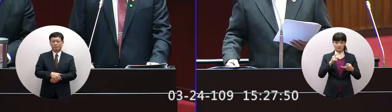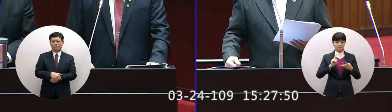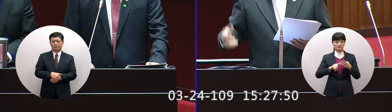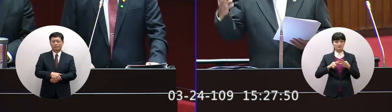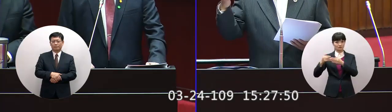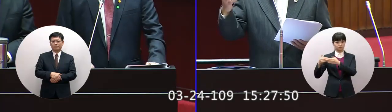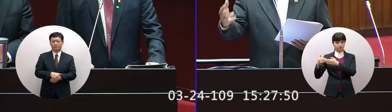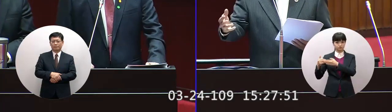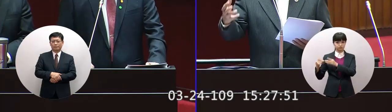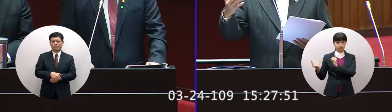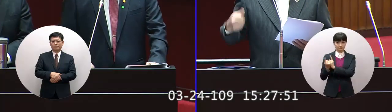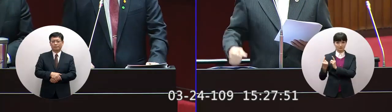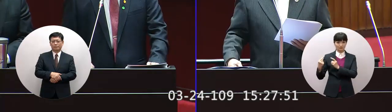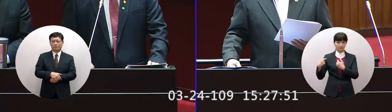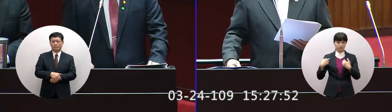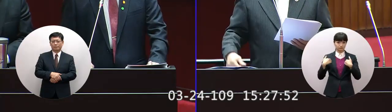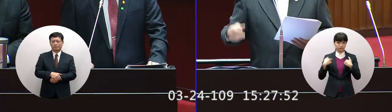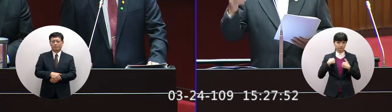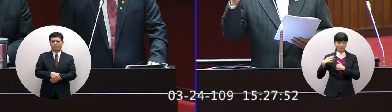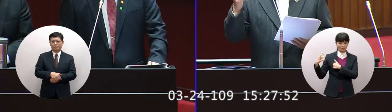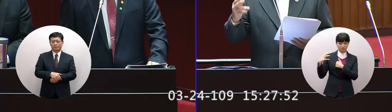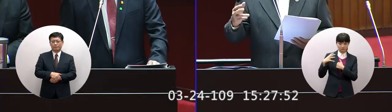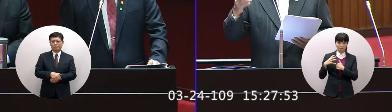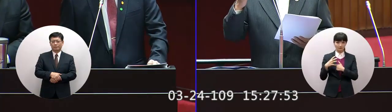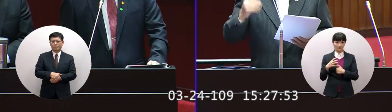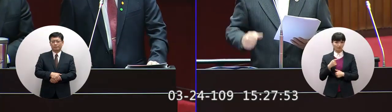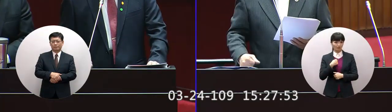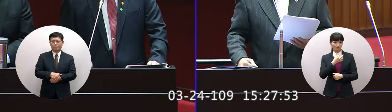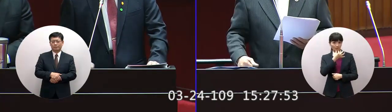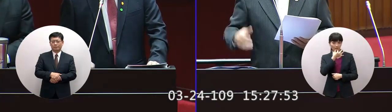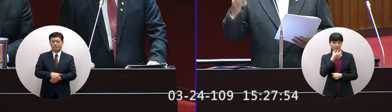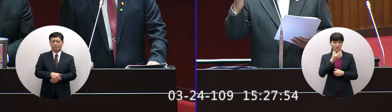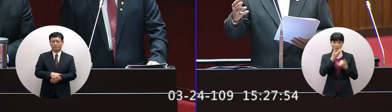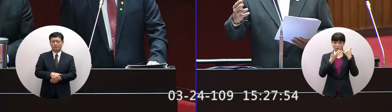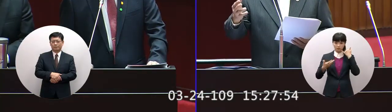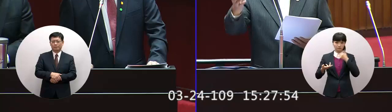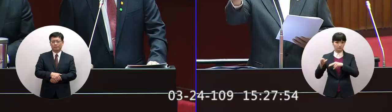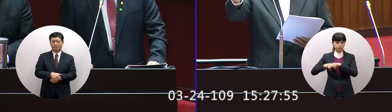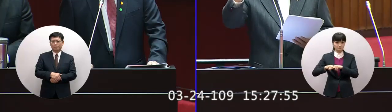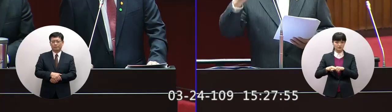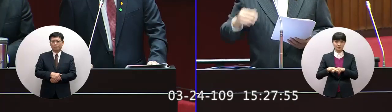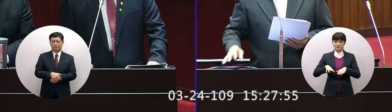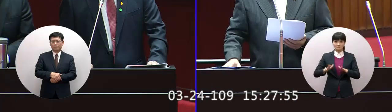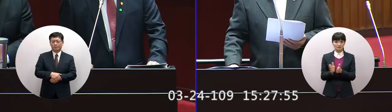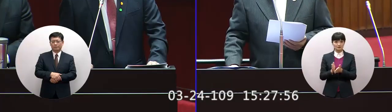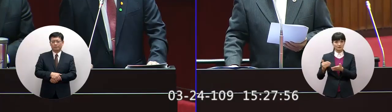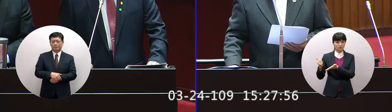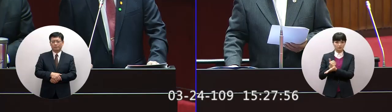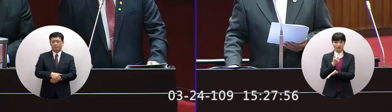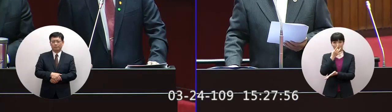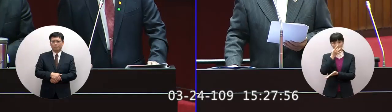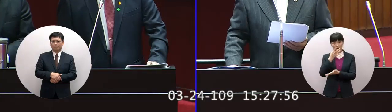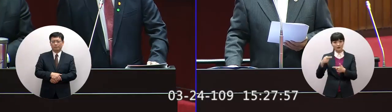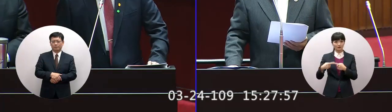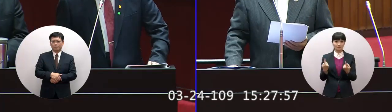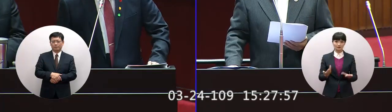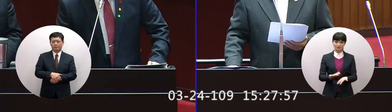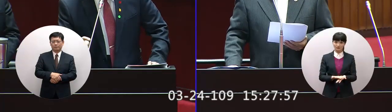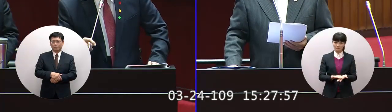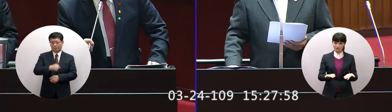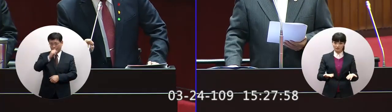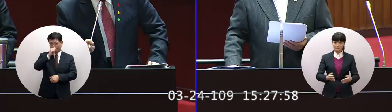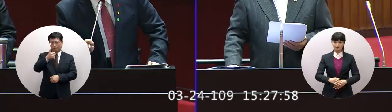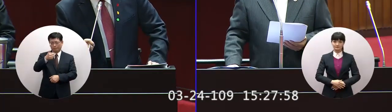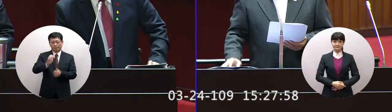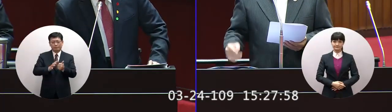楚，海上封锁，那么很快就会断气。这一部分请部长能不能具体回答一下？